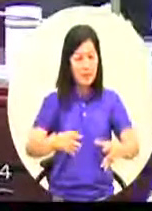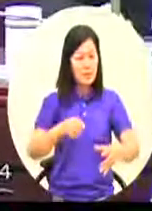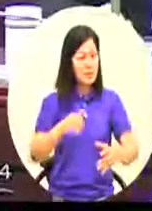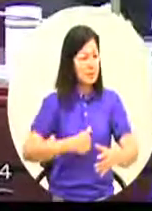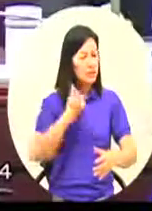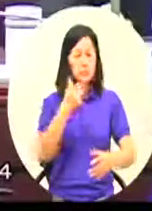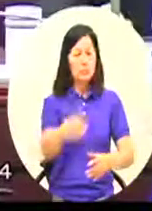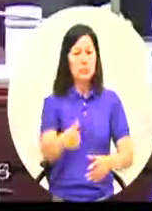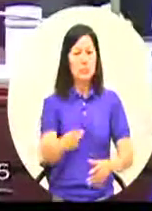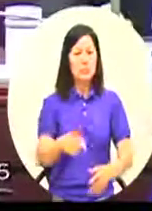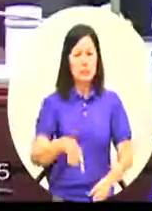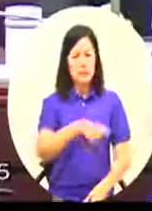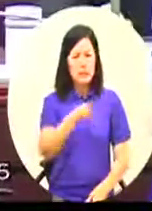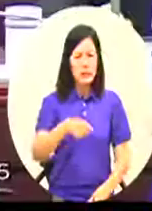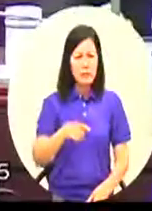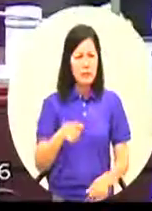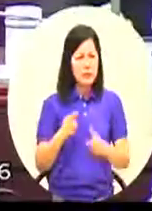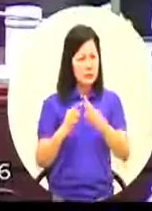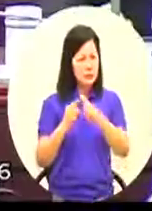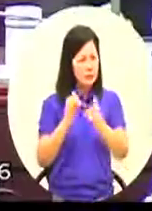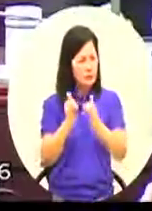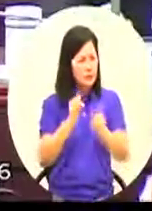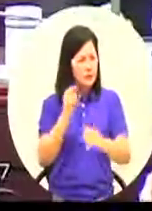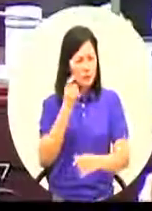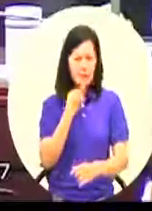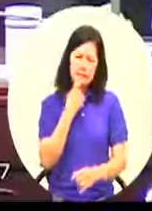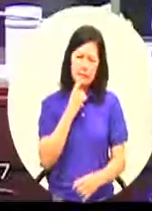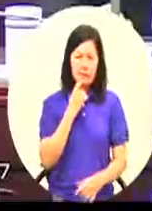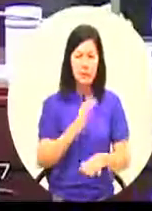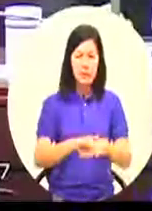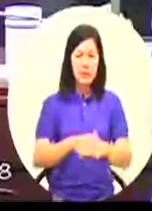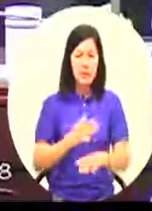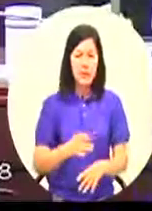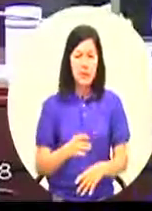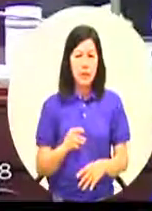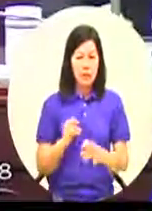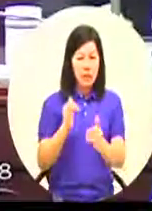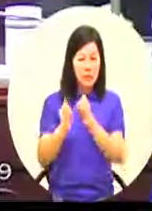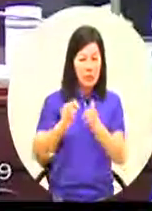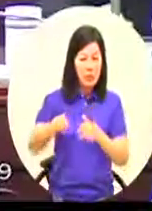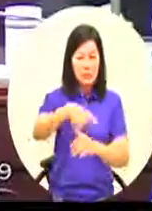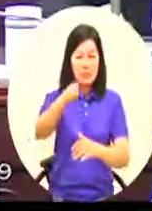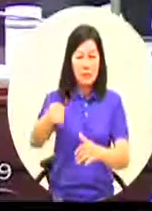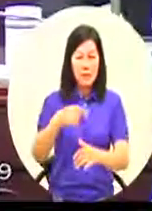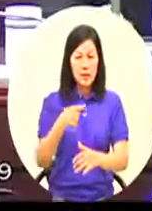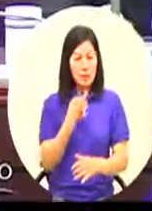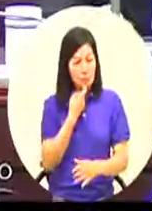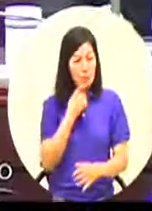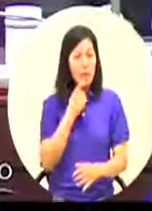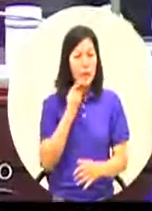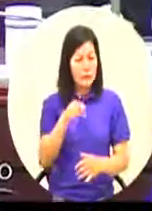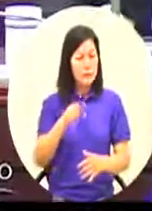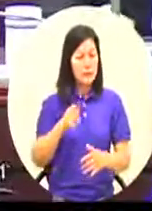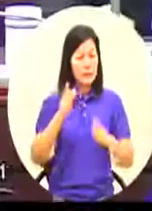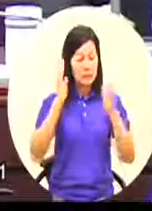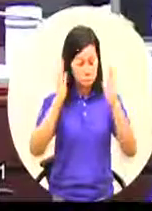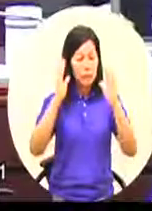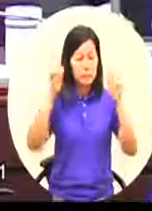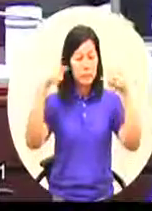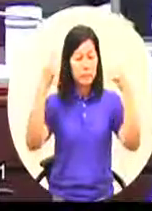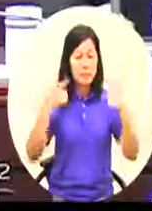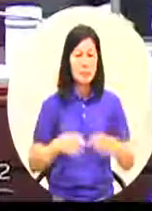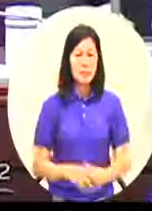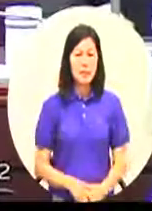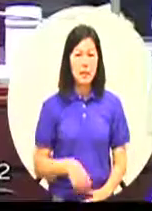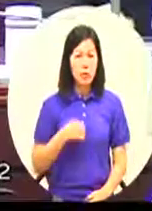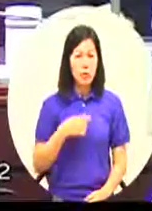他们会有一些疑惑。那我是认为民众的怀疑，我认为这个都是很正当。那我想